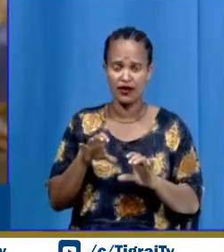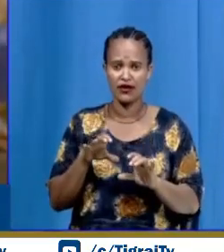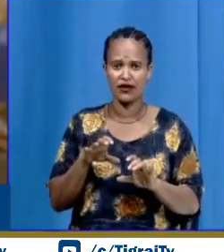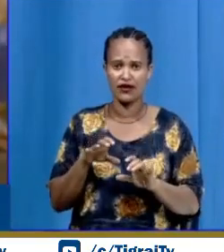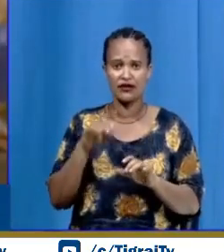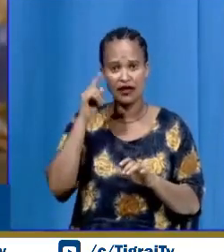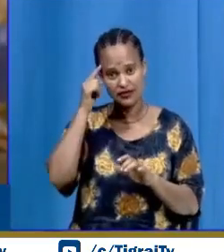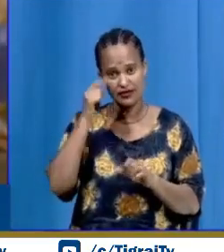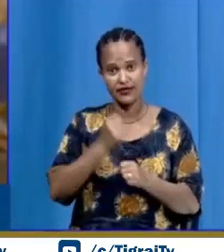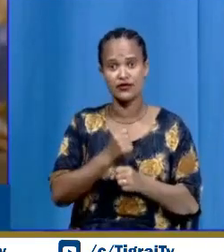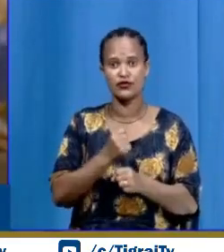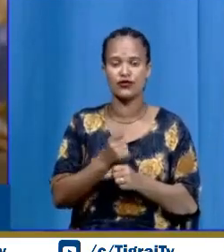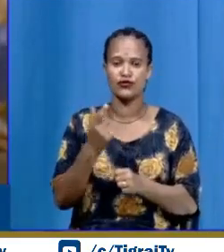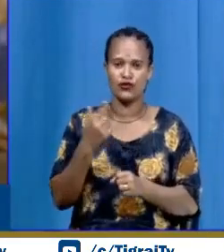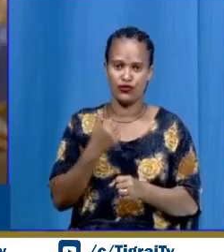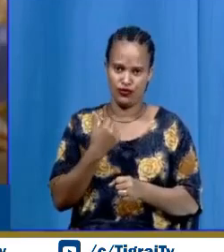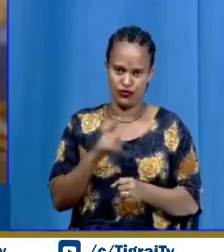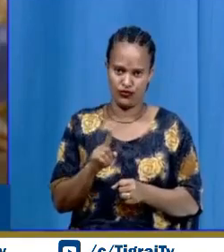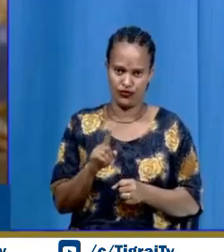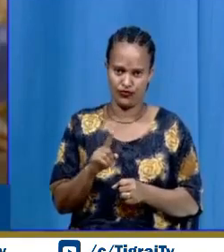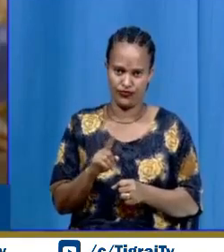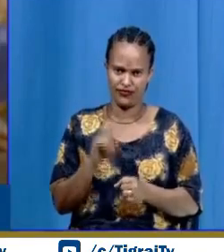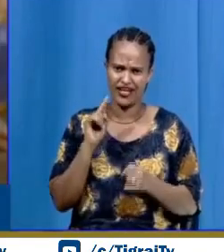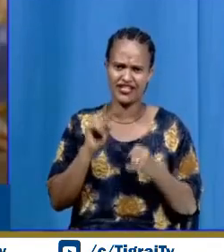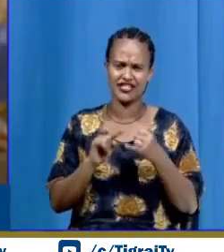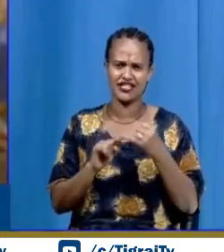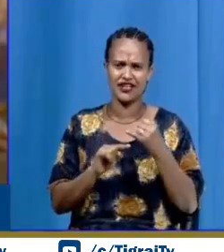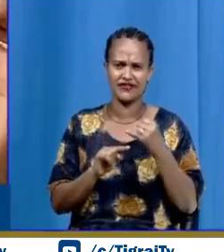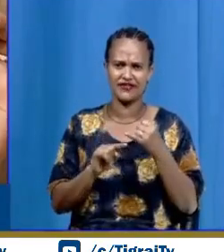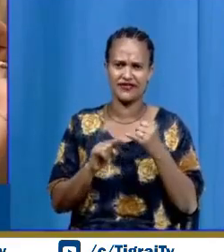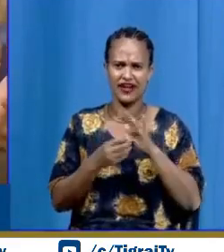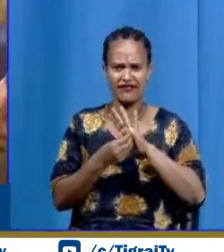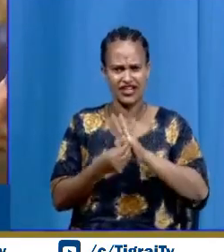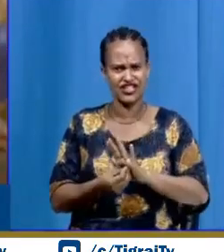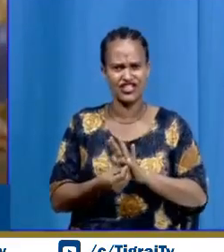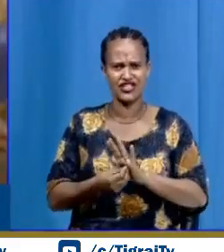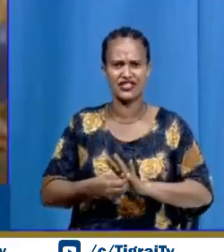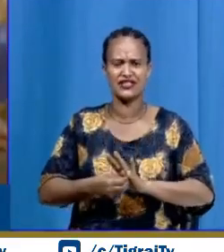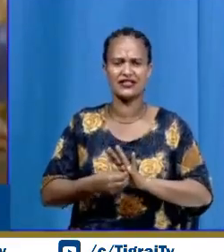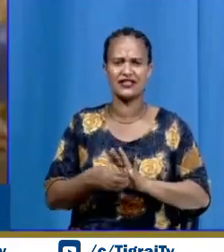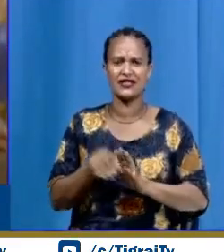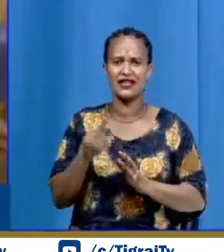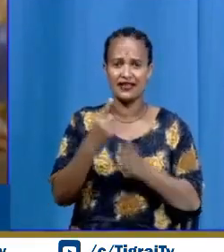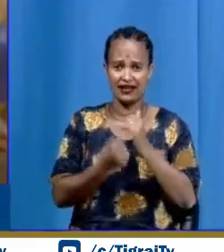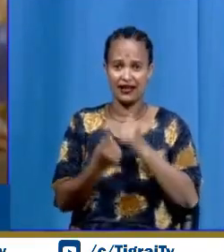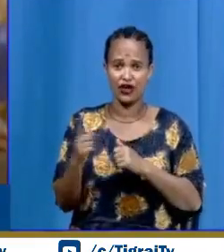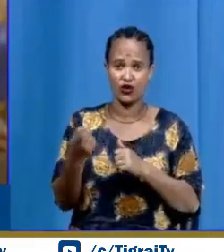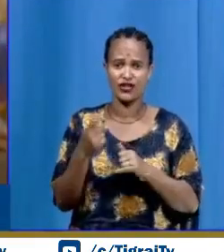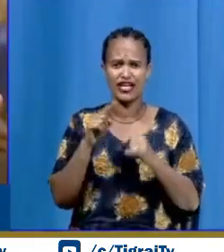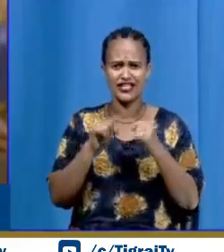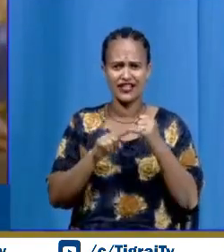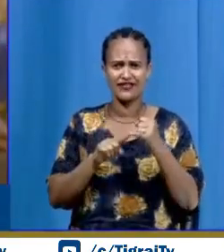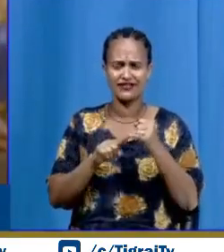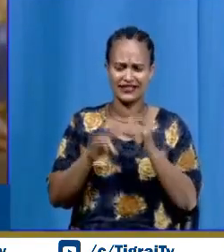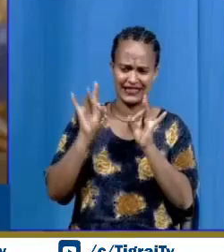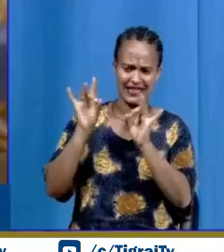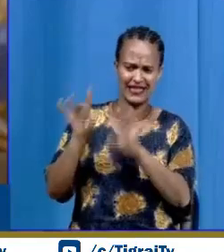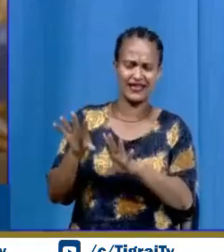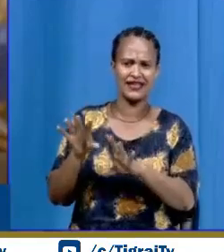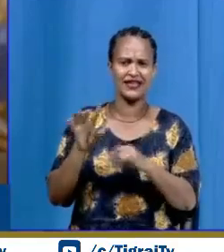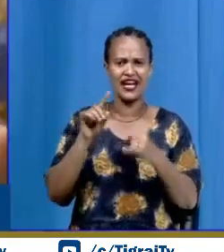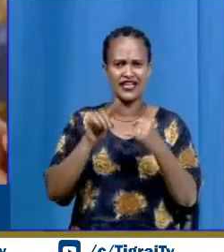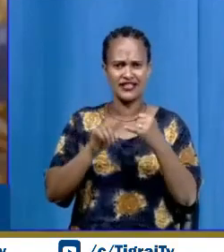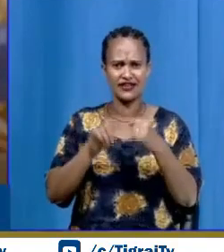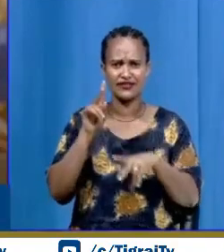ስለ ዝገብረሉ ኣሎ ምኳኑ ኢለ ርእየና። ናይ ጫፍ ናይ ፋሽስትነት ጥራሕ ከይኮነ ናይ ጫፍ ፅሊኢቲ ናይ